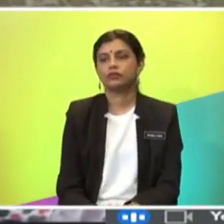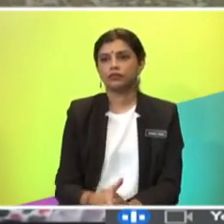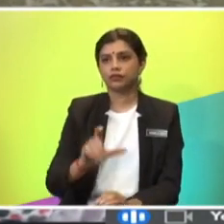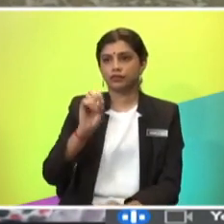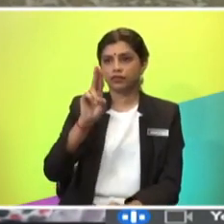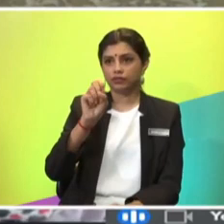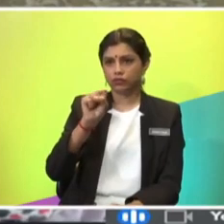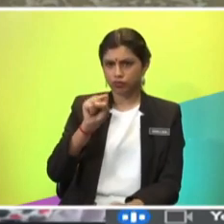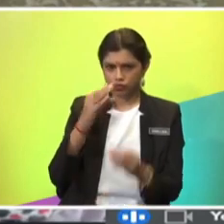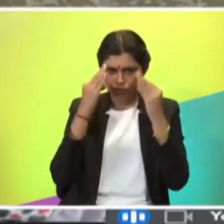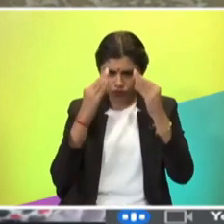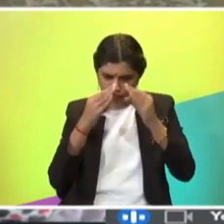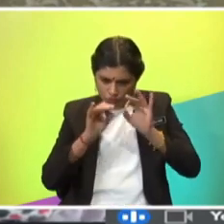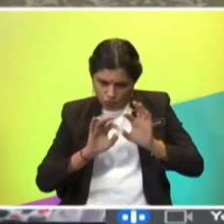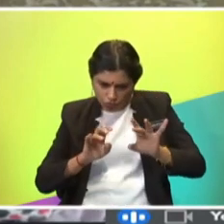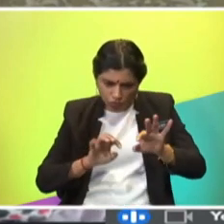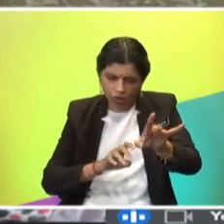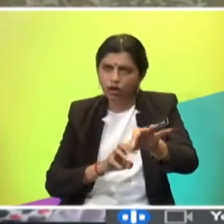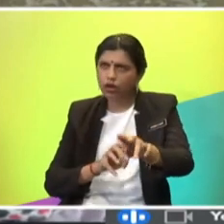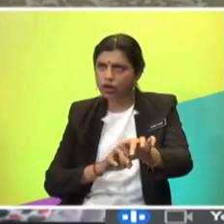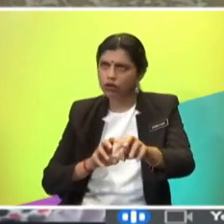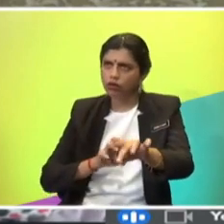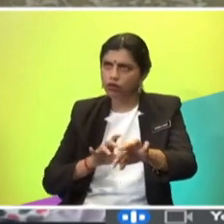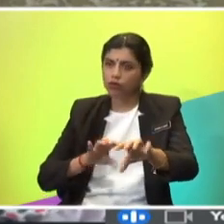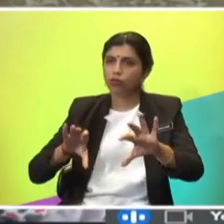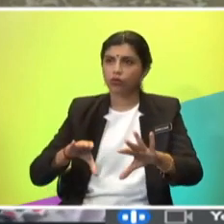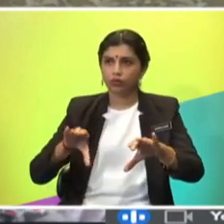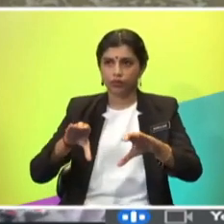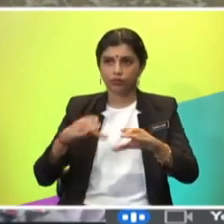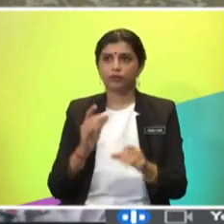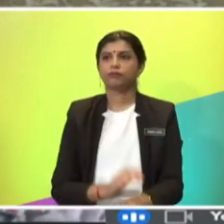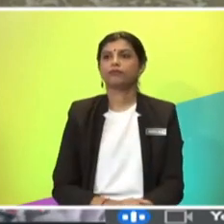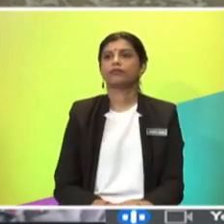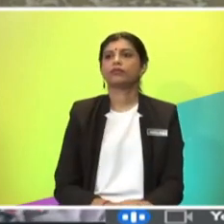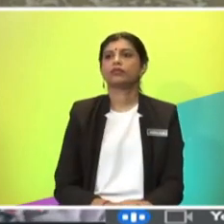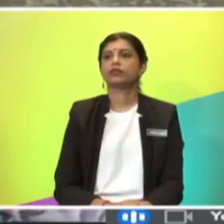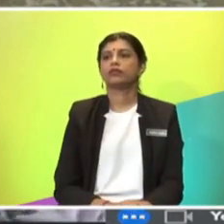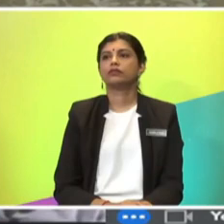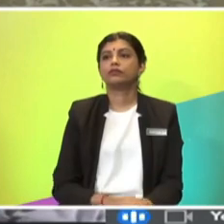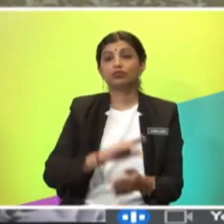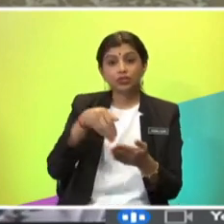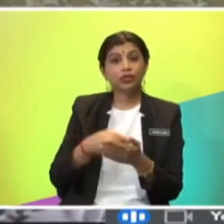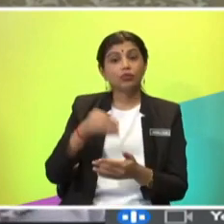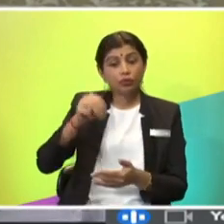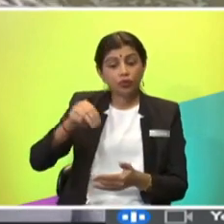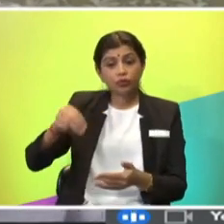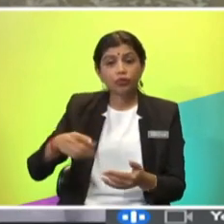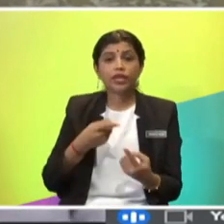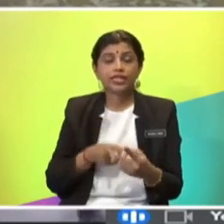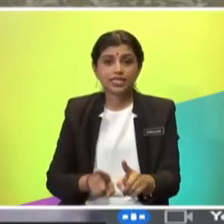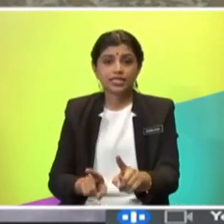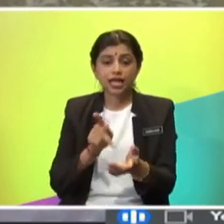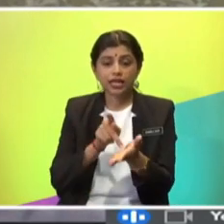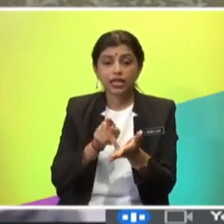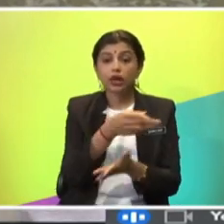fokus cikgu untuk dapatkan jawapan serta adik-adik kita yang lain. Dan saya perasan bukan sekadar Nabila dan juga Louis sahaja, tapi Azahra juga tengah